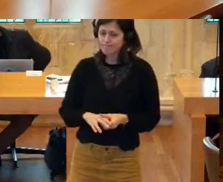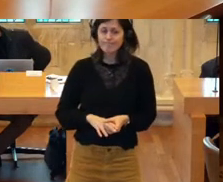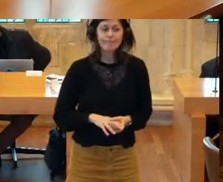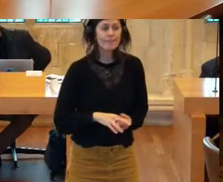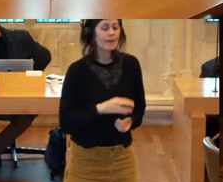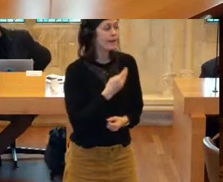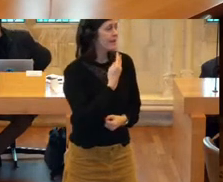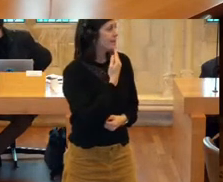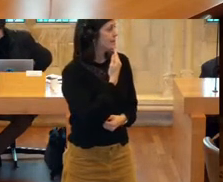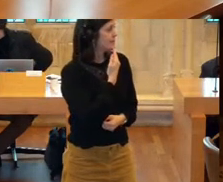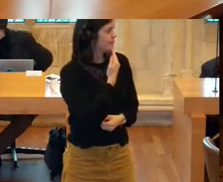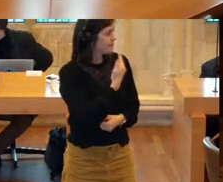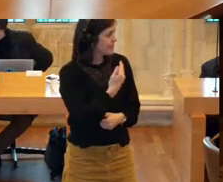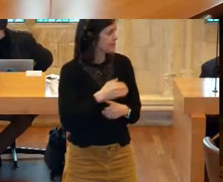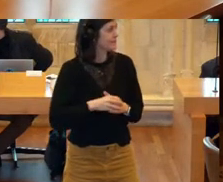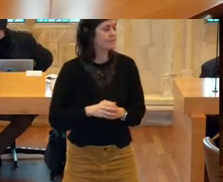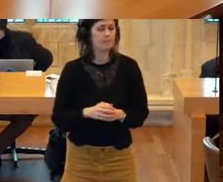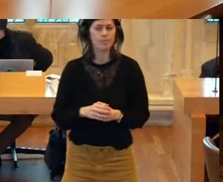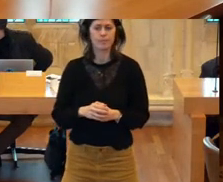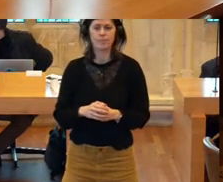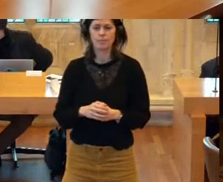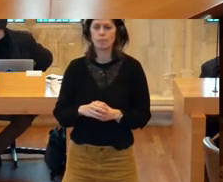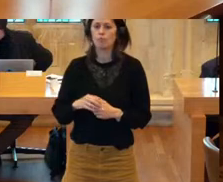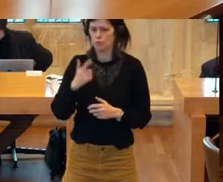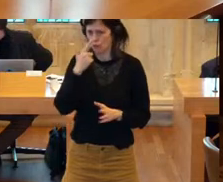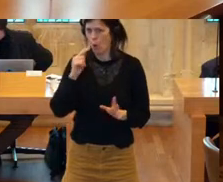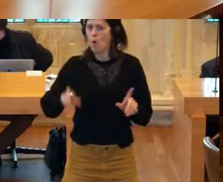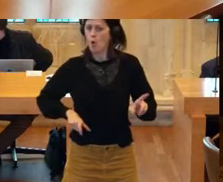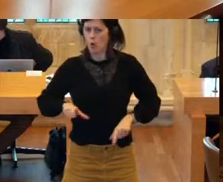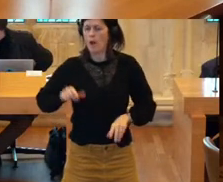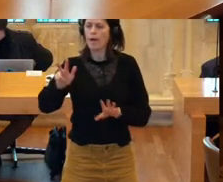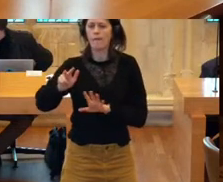Merci. Alors, on a un certain nombre de collègues qui vont sans doute réagir, mais...